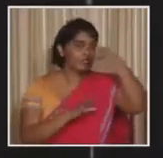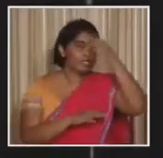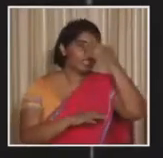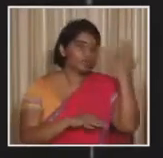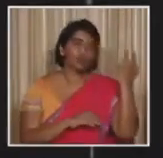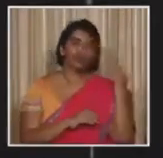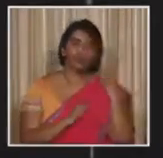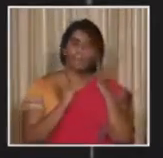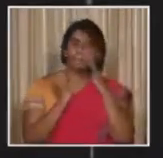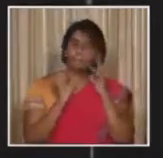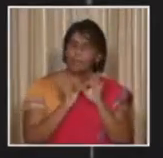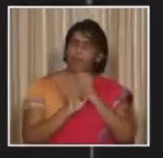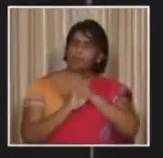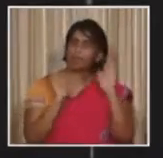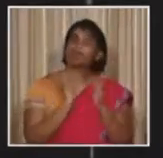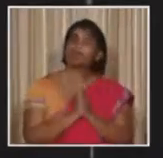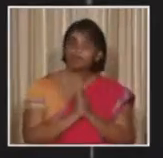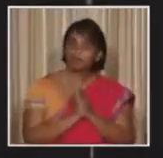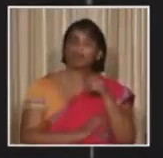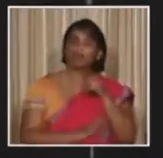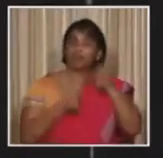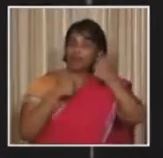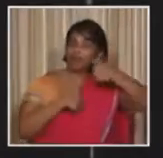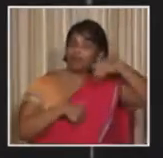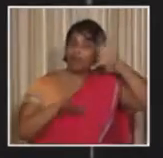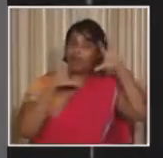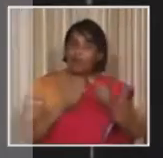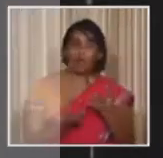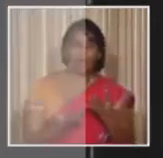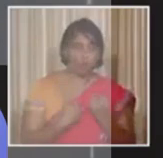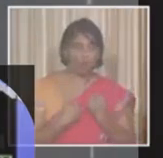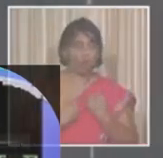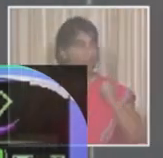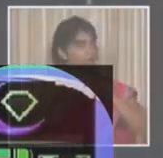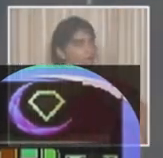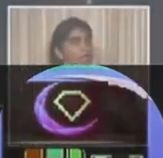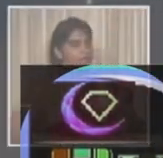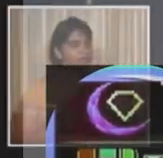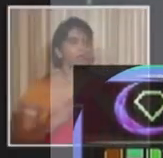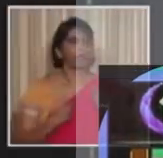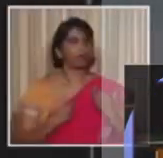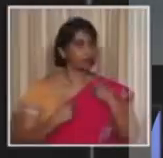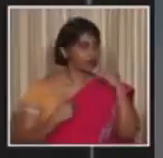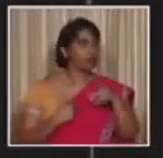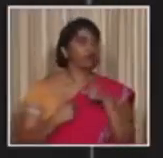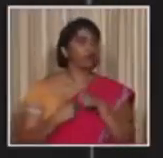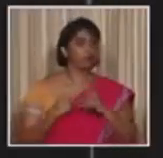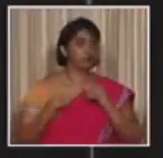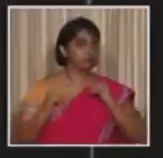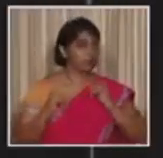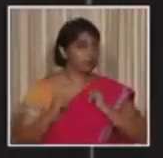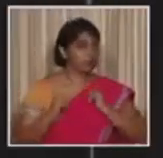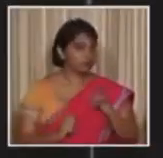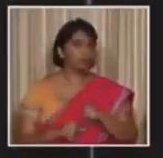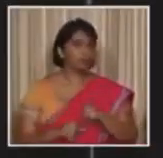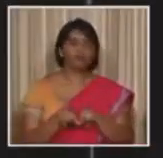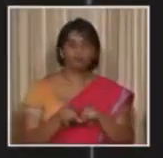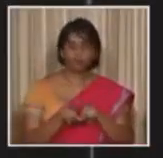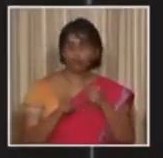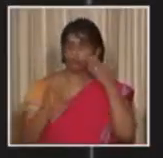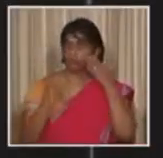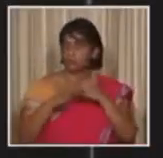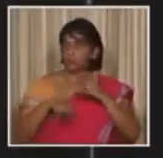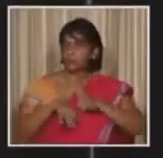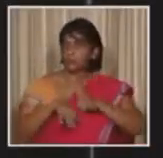ரட்டே தேசப்பிரமி ஜனதாவட்ட மே ரட்டே சிங்கள தெமல முஸ்லிம் பர்க சீலும ஜனதாவட்ட மே உரிமையான அவசியம் மேகன் அப்பி ஆடம்பர வேணும் இது